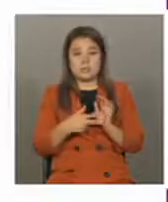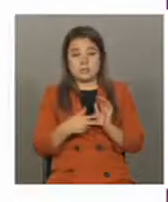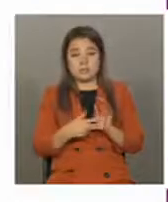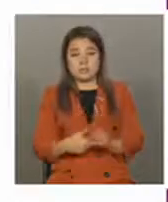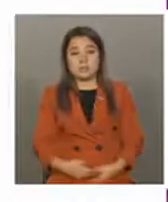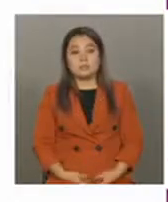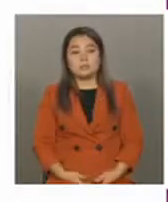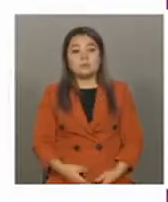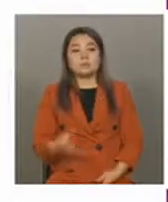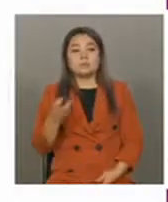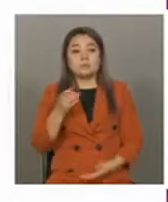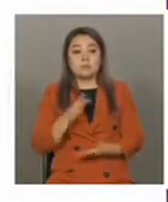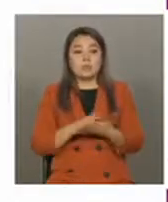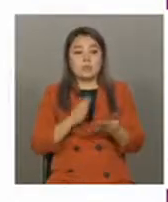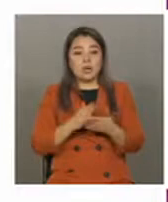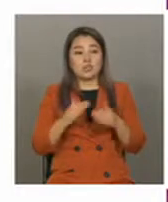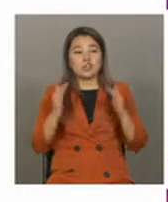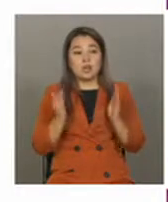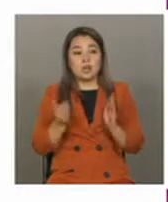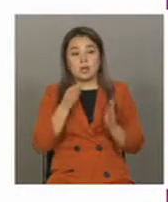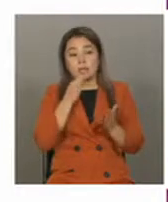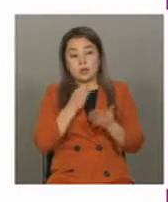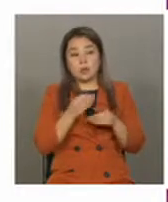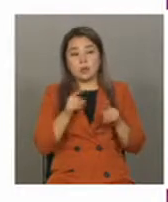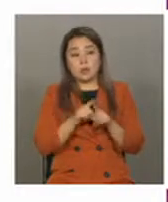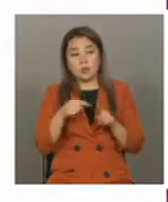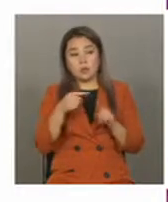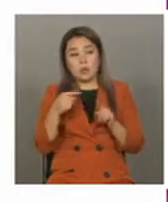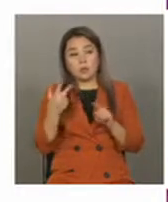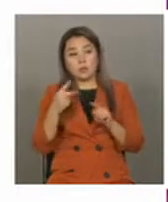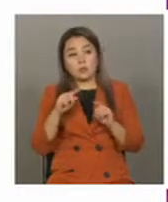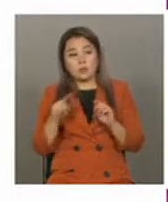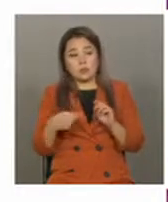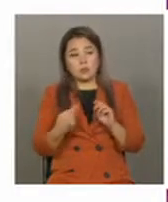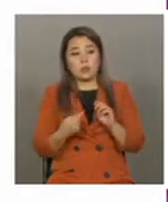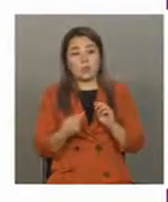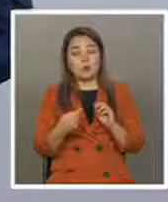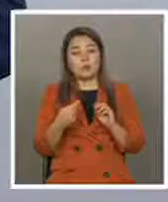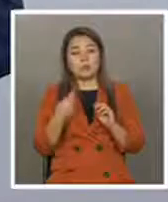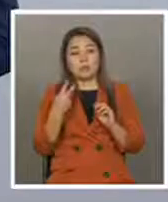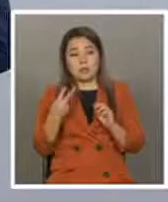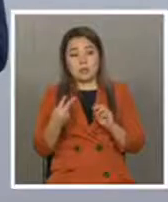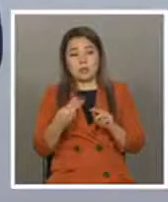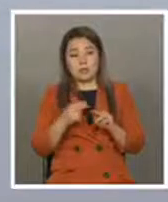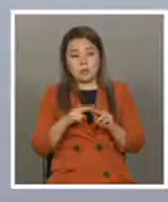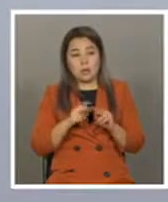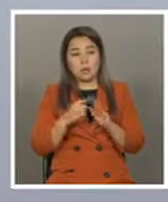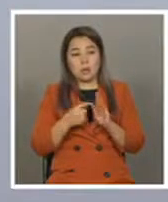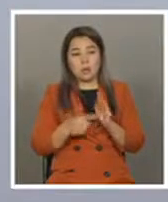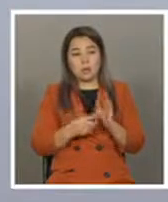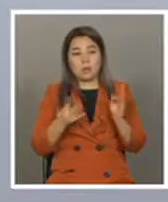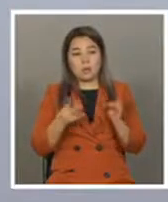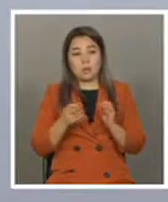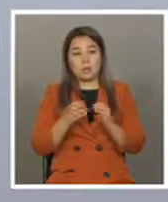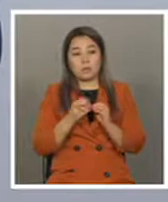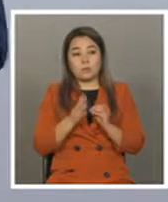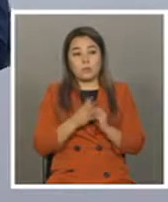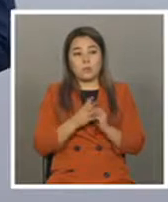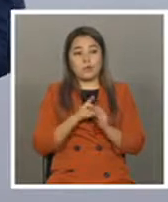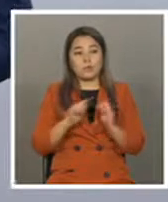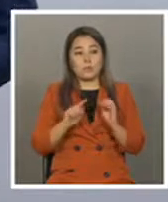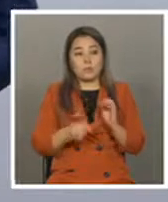15.168-ге. Әрі қарай жақшадан шыққан мәнді біз минус 3.12-ке бөліміз керек. Яғни 15.168